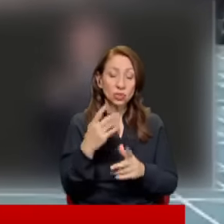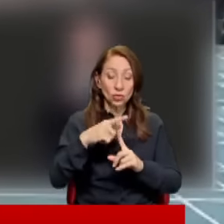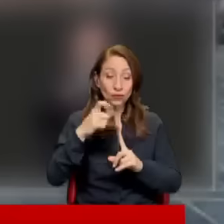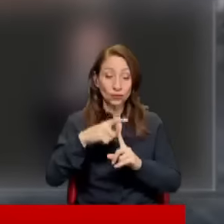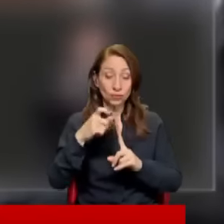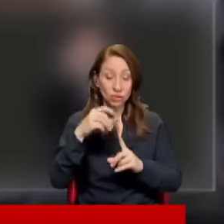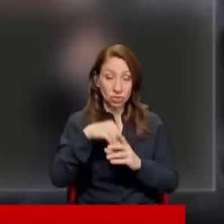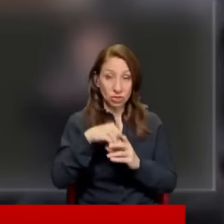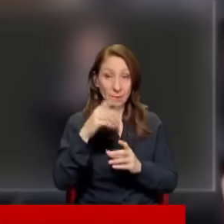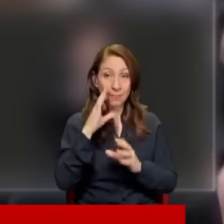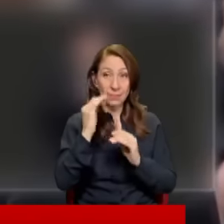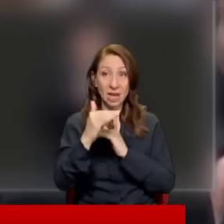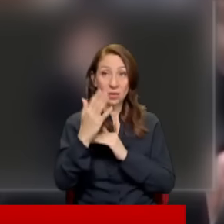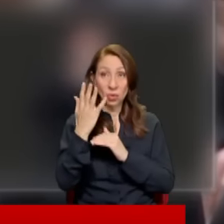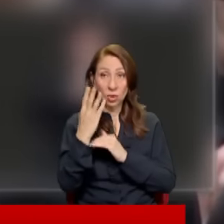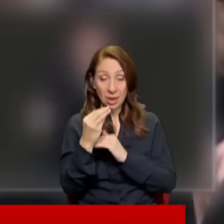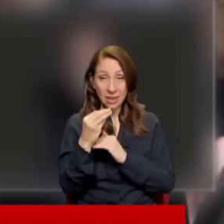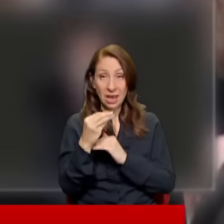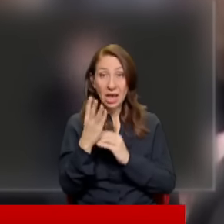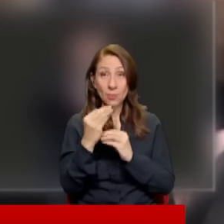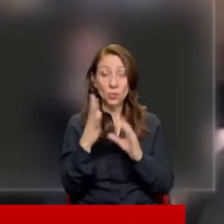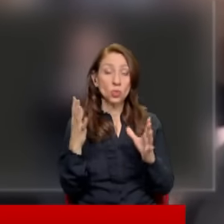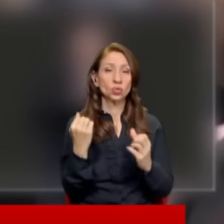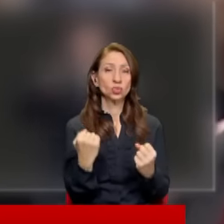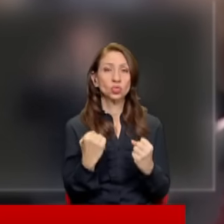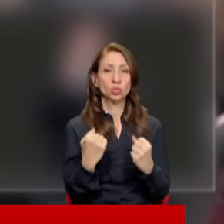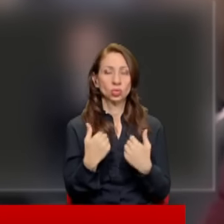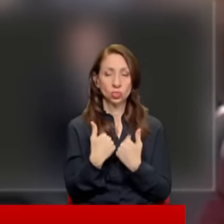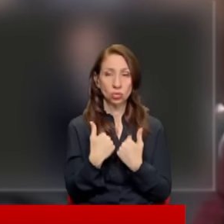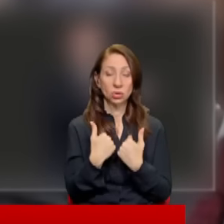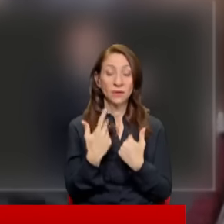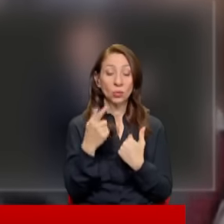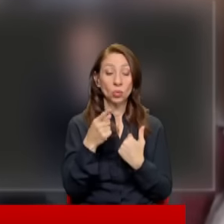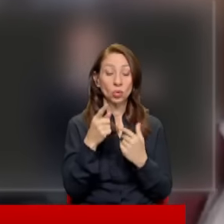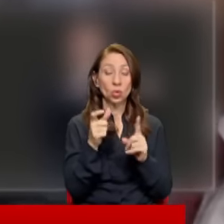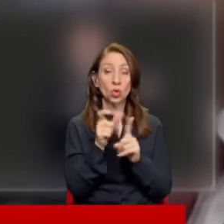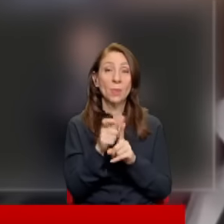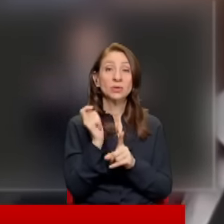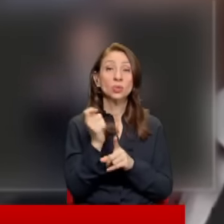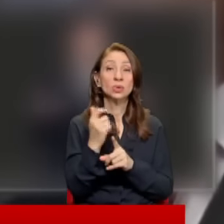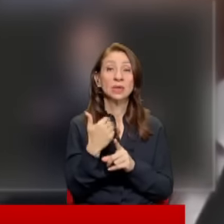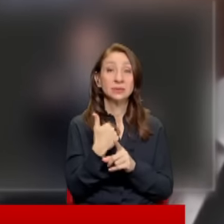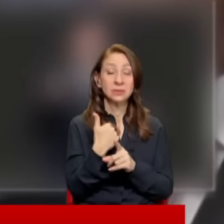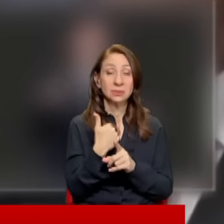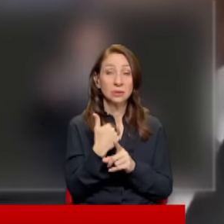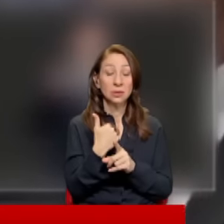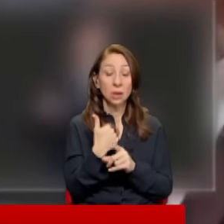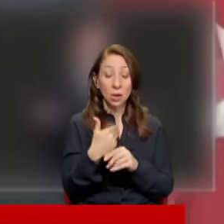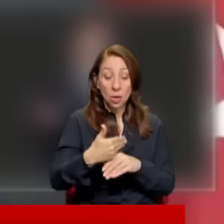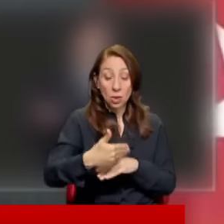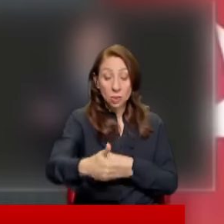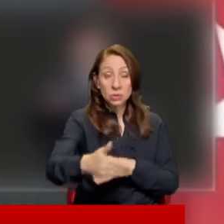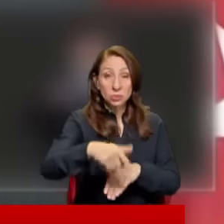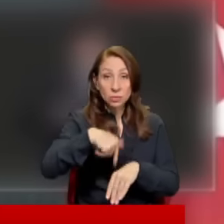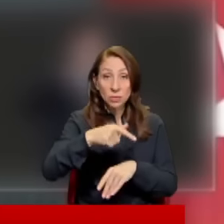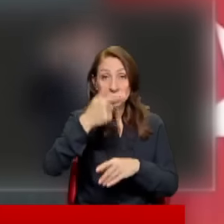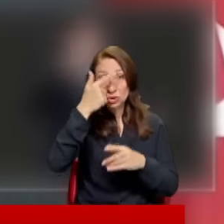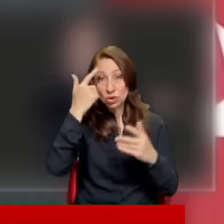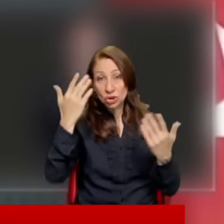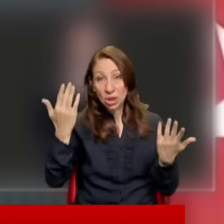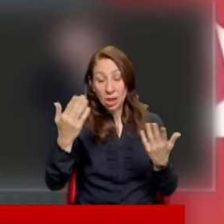nüfus millet olarak en büyük gücümüzdür ve bunu korumak zorundayız Önümüzdeki dönemde